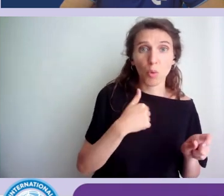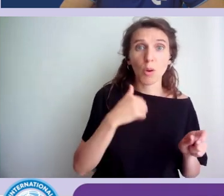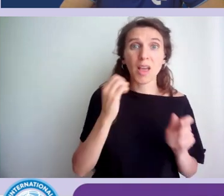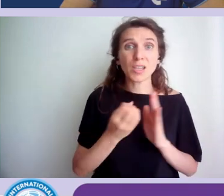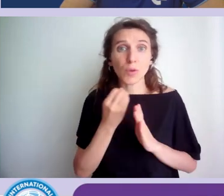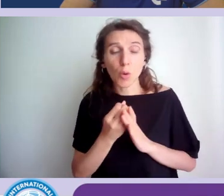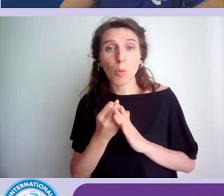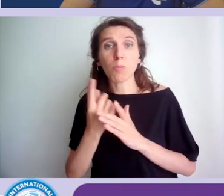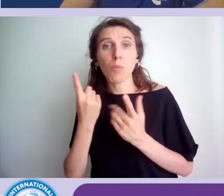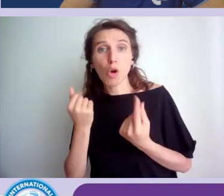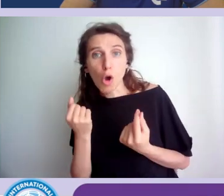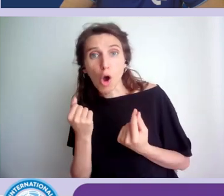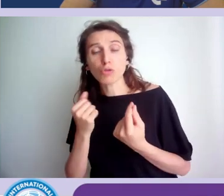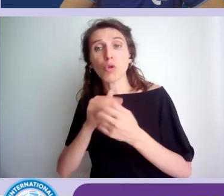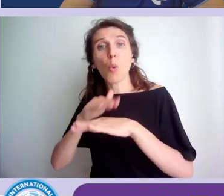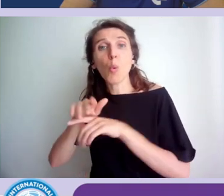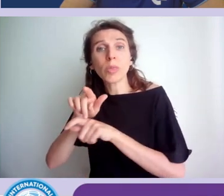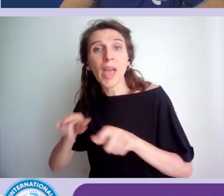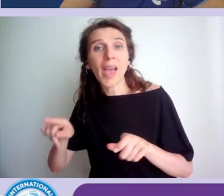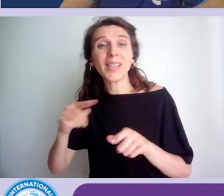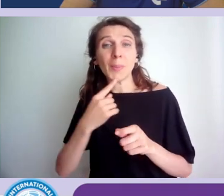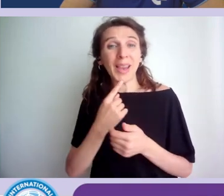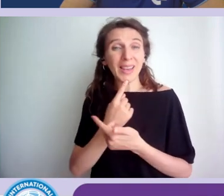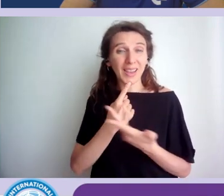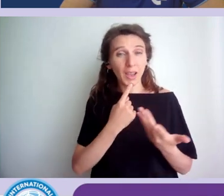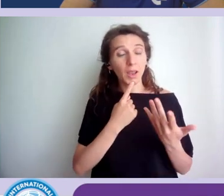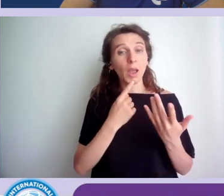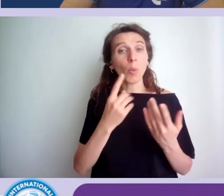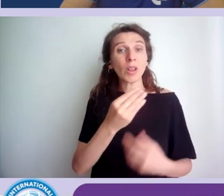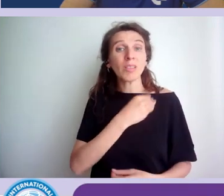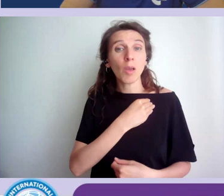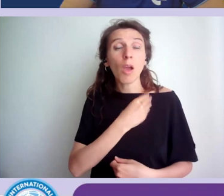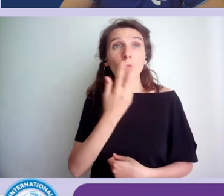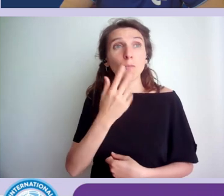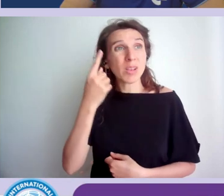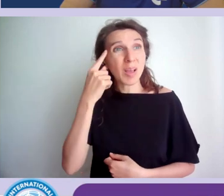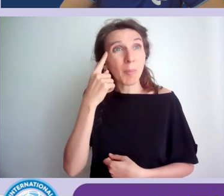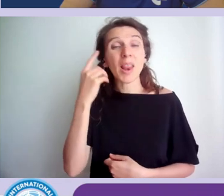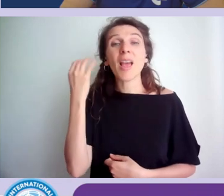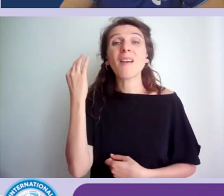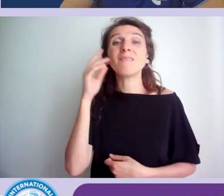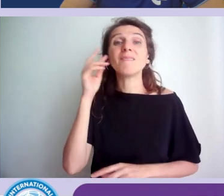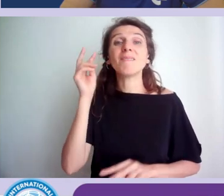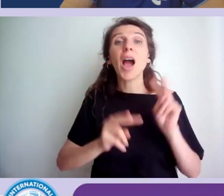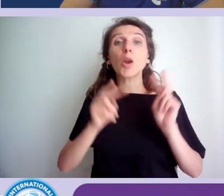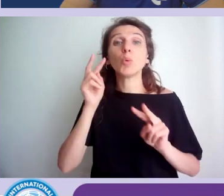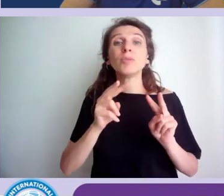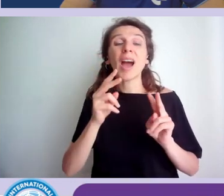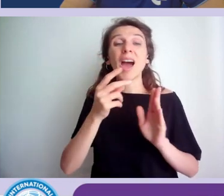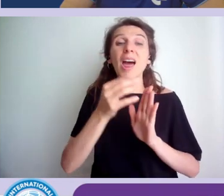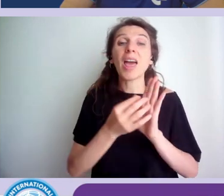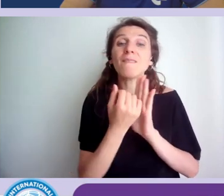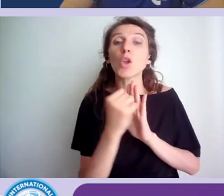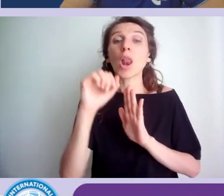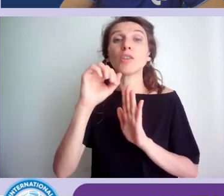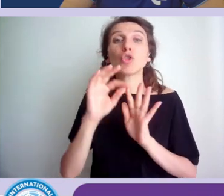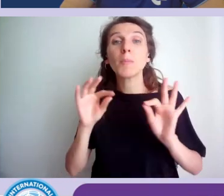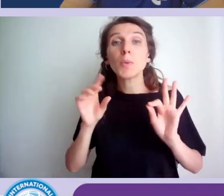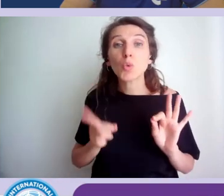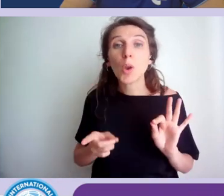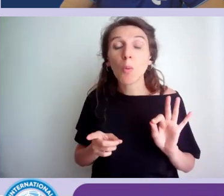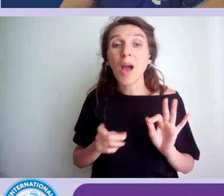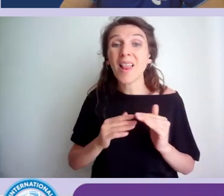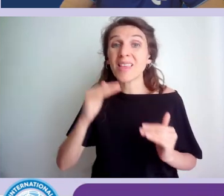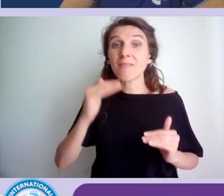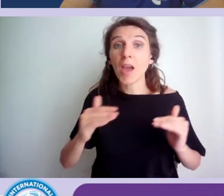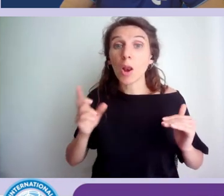Quindi quando si chiede un valutazione del livello di di di violazione sono si apre